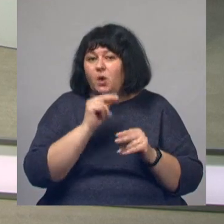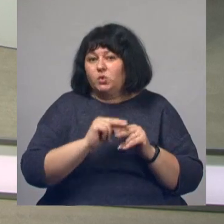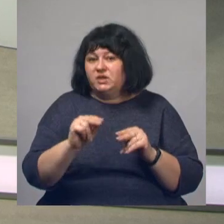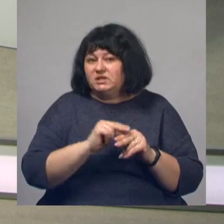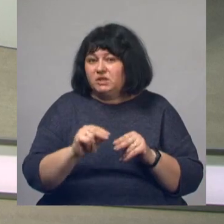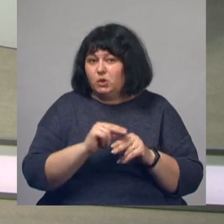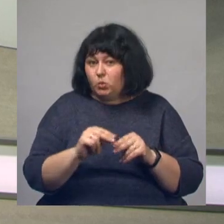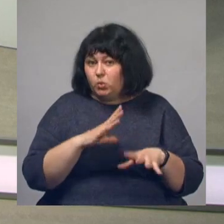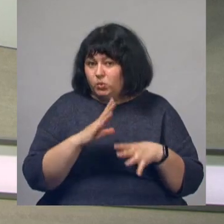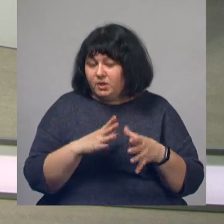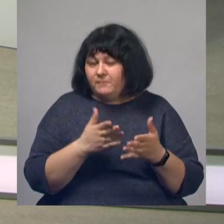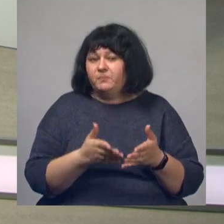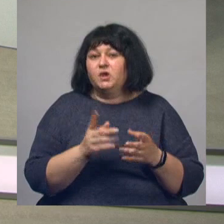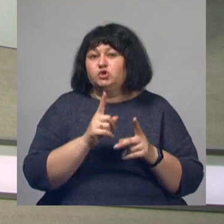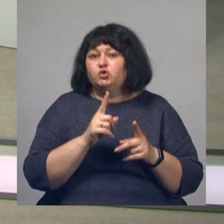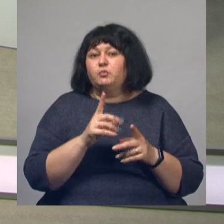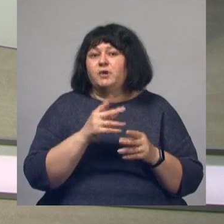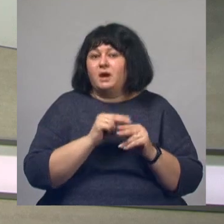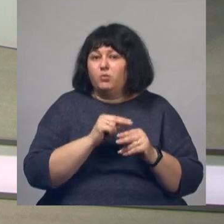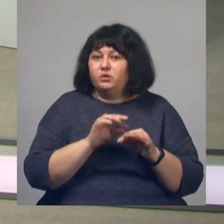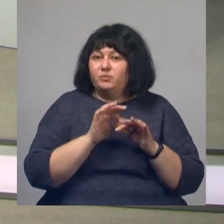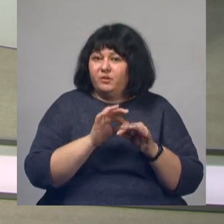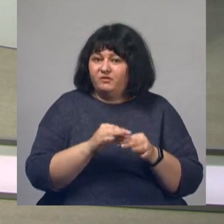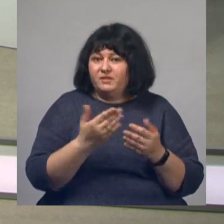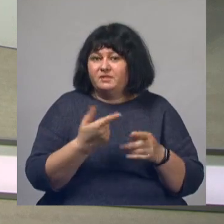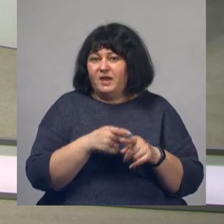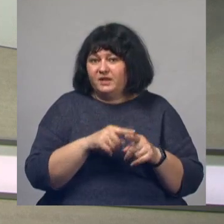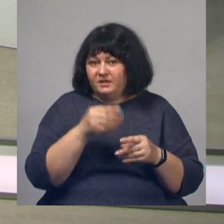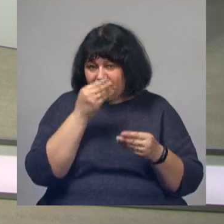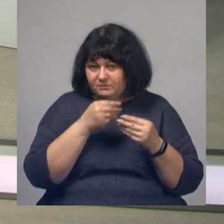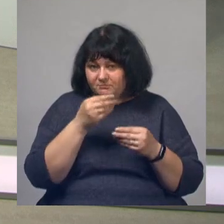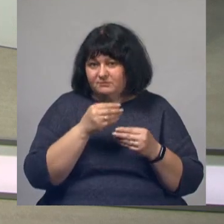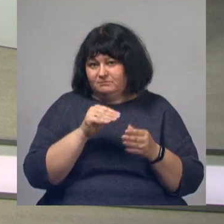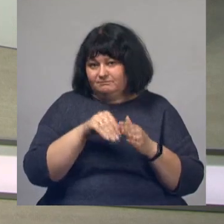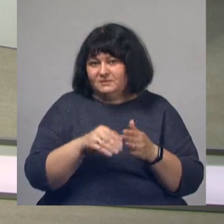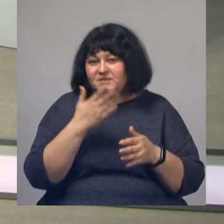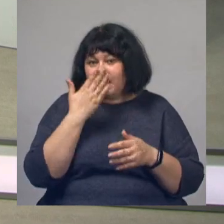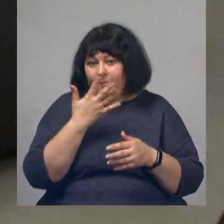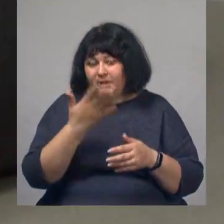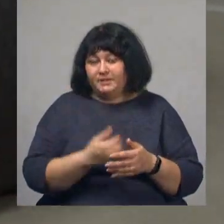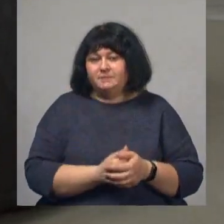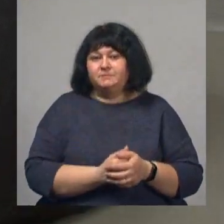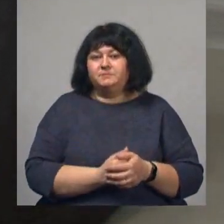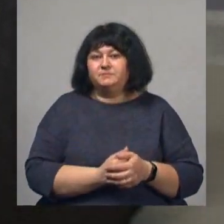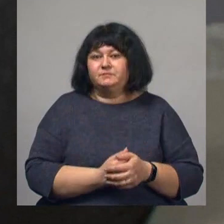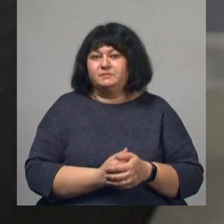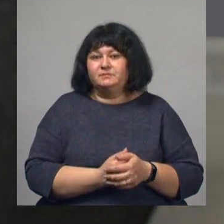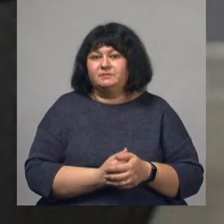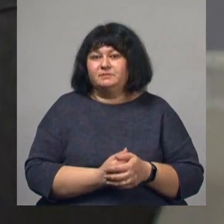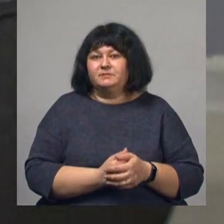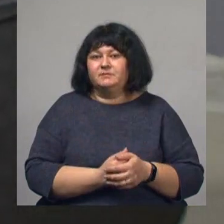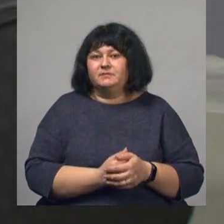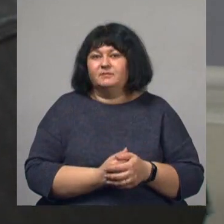Я правильно понимаю, да, что именно вот предварительная работа у вас, хорошо, на этих имитаторах запаха как раз и происходит, да? Да, да, совершенно. Скажите,